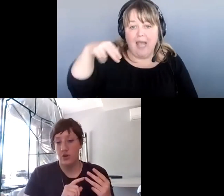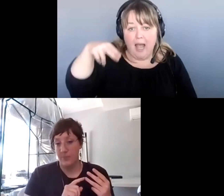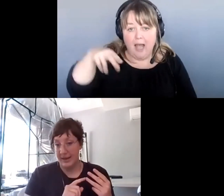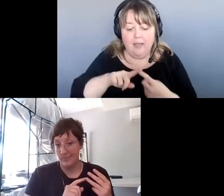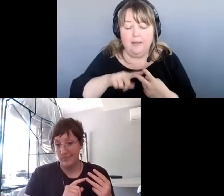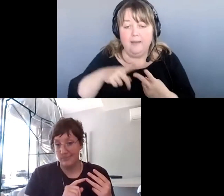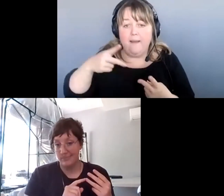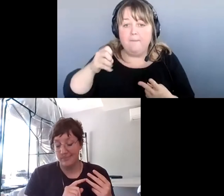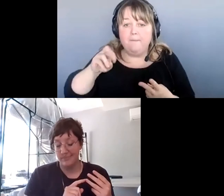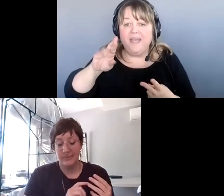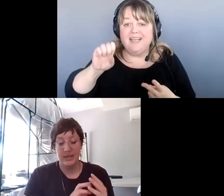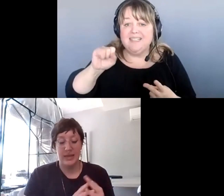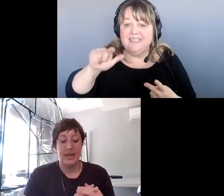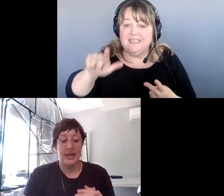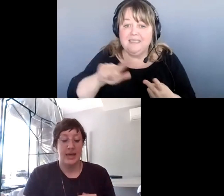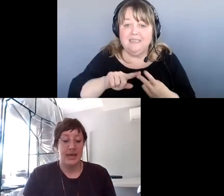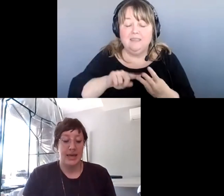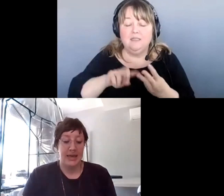puis le romarin.